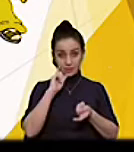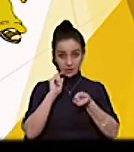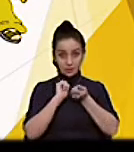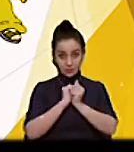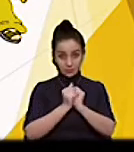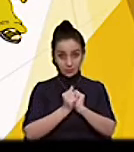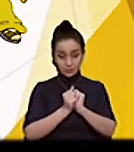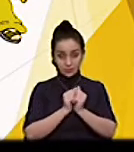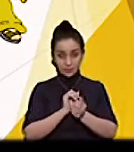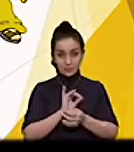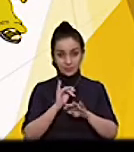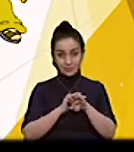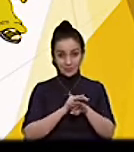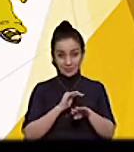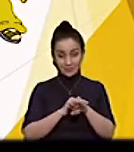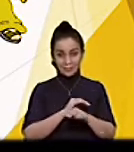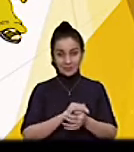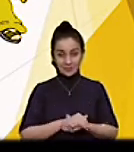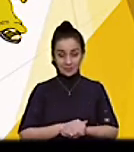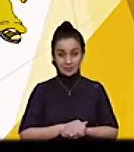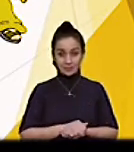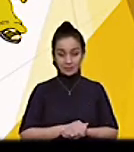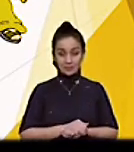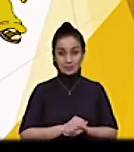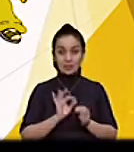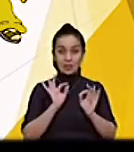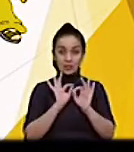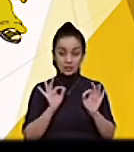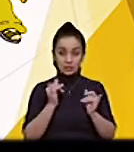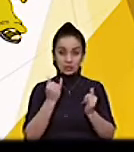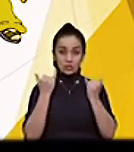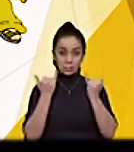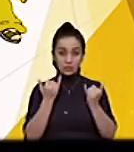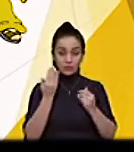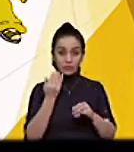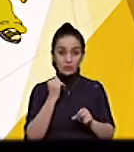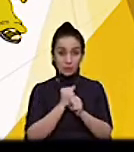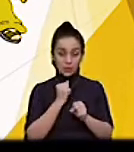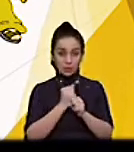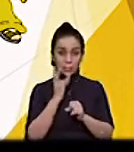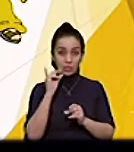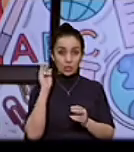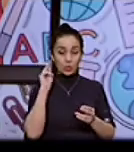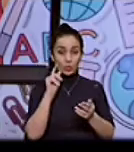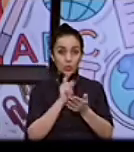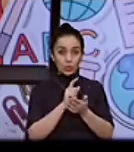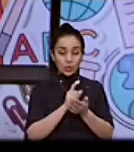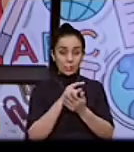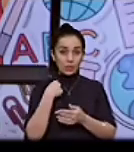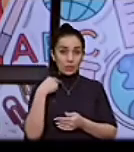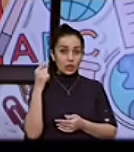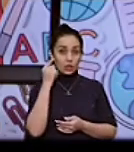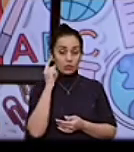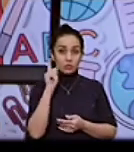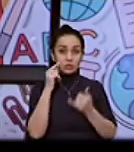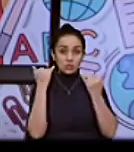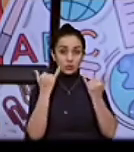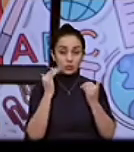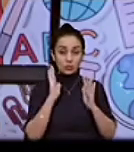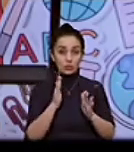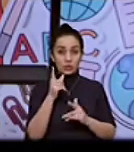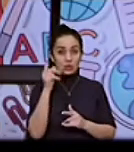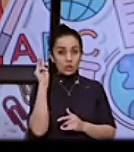Запомнили? Молодцы! Отлично, ребята, вы сегодня поработали на уроке. Я думаю, теперь